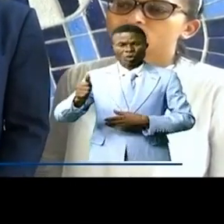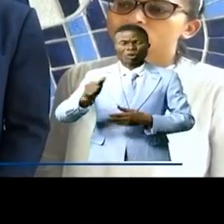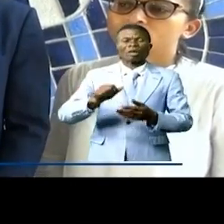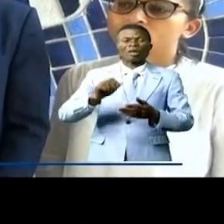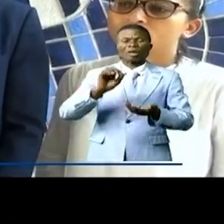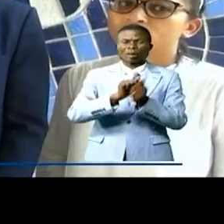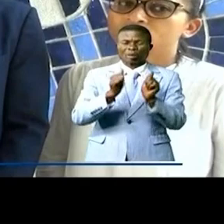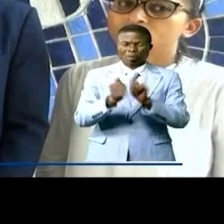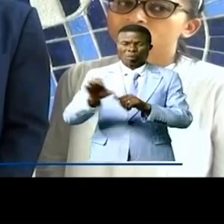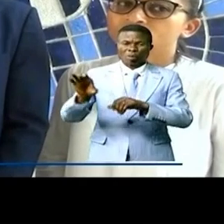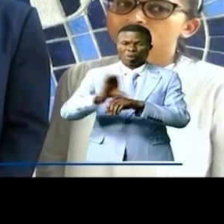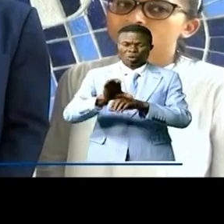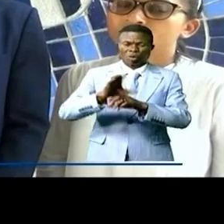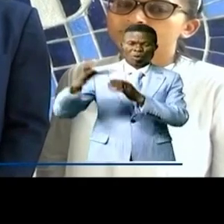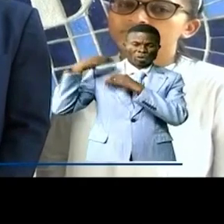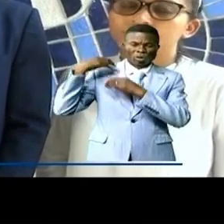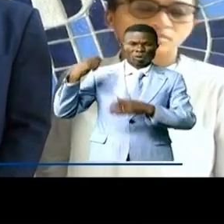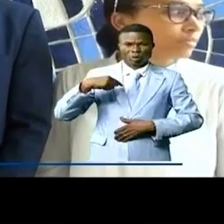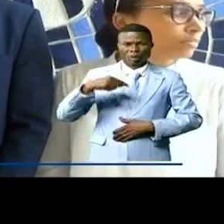sociales